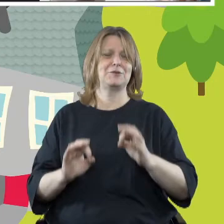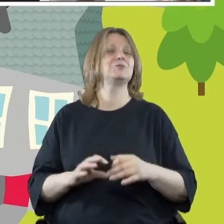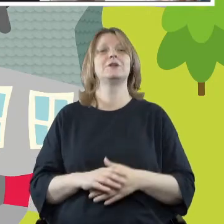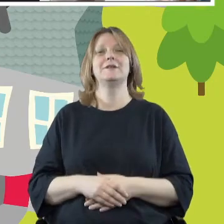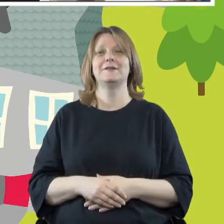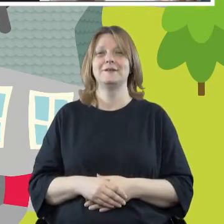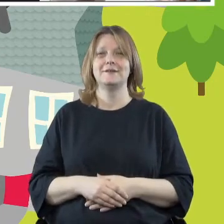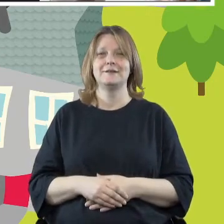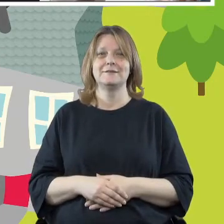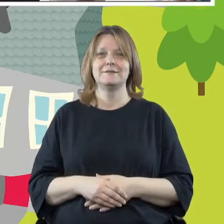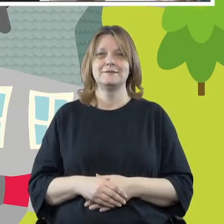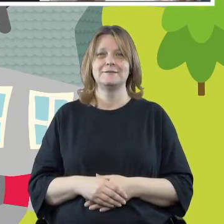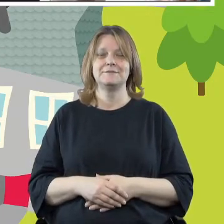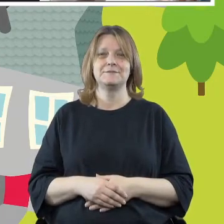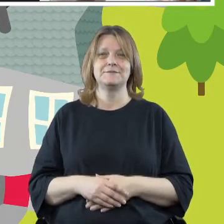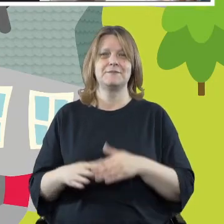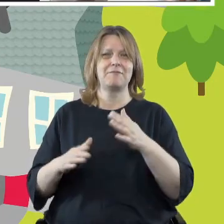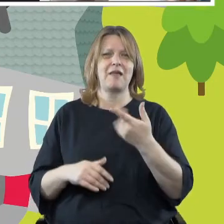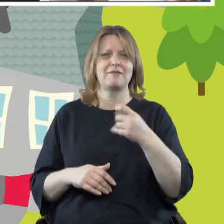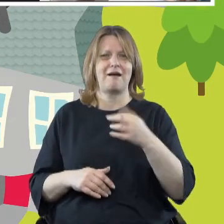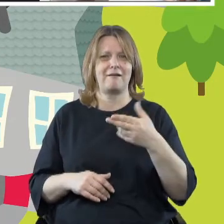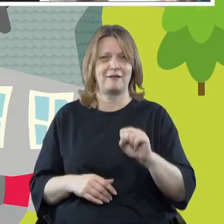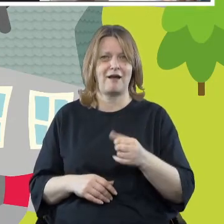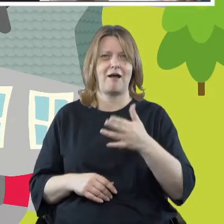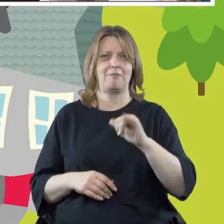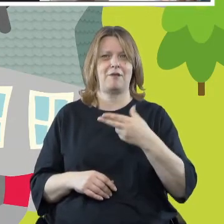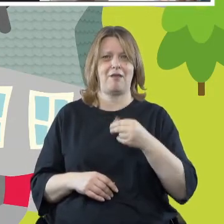podnoszą ręce. I Daria, i Milena.